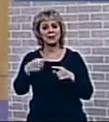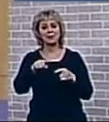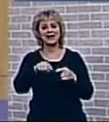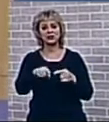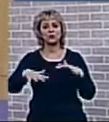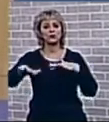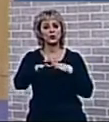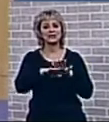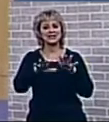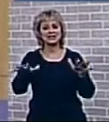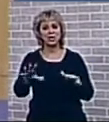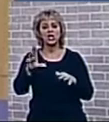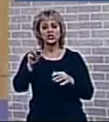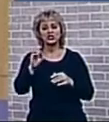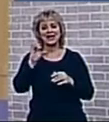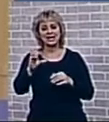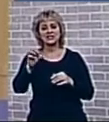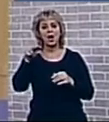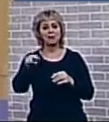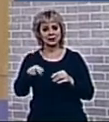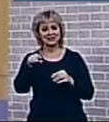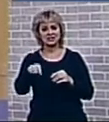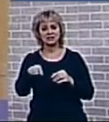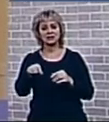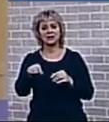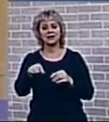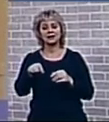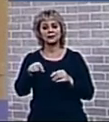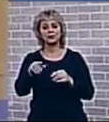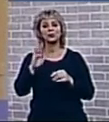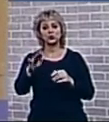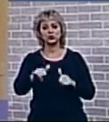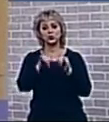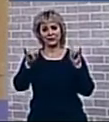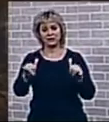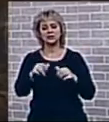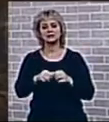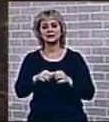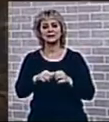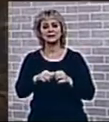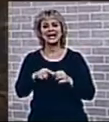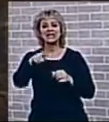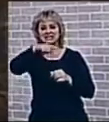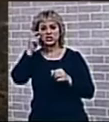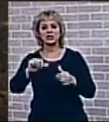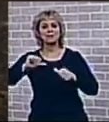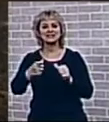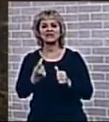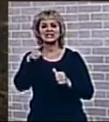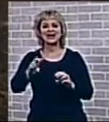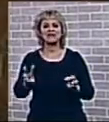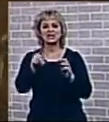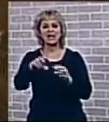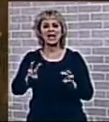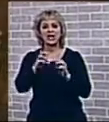Поэтому площадь распространения чрезвычайной пожароопасности будет возрастать. Из-за жары постоянно возникают